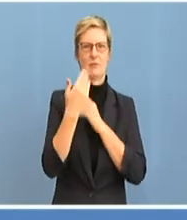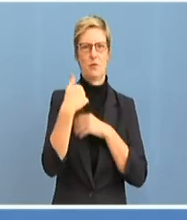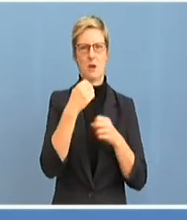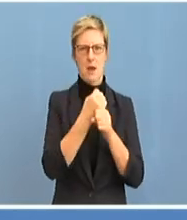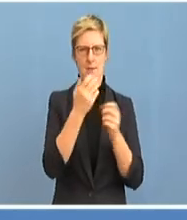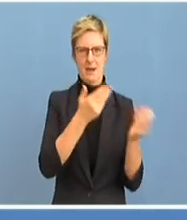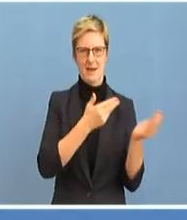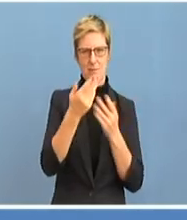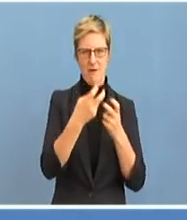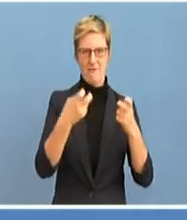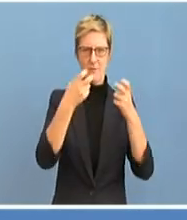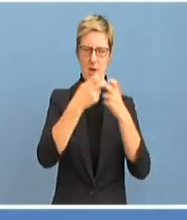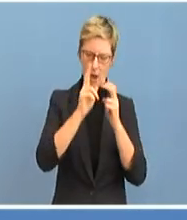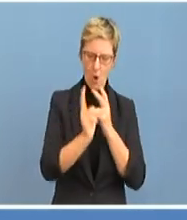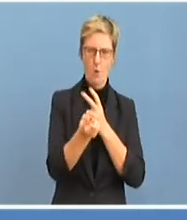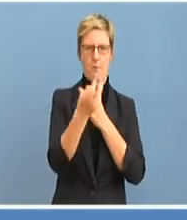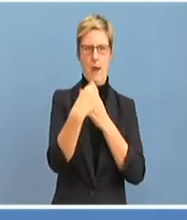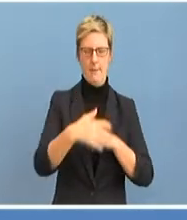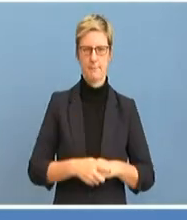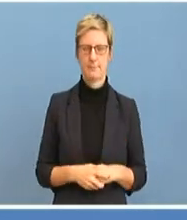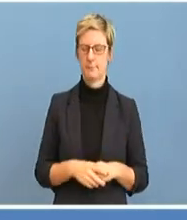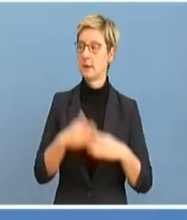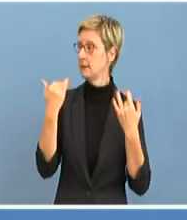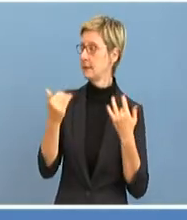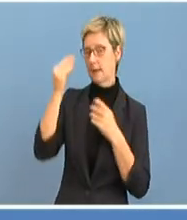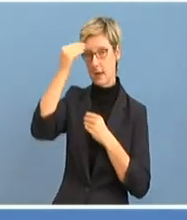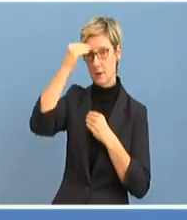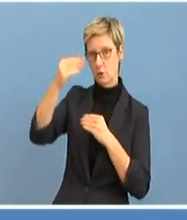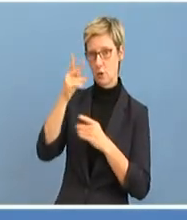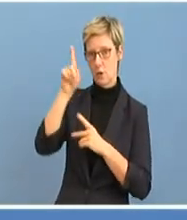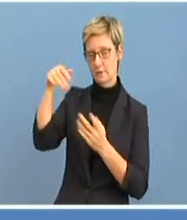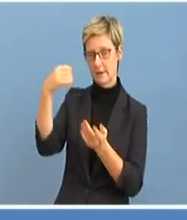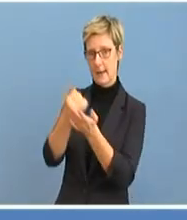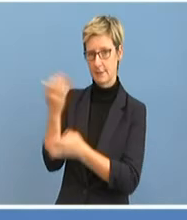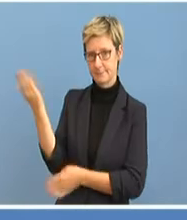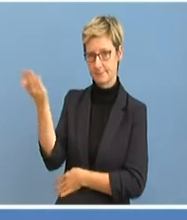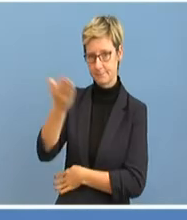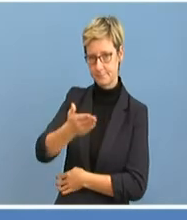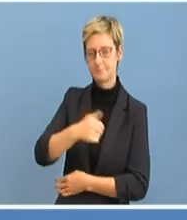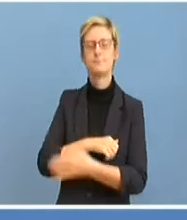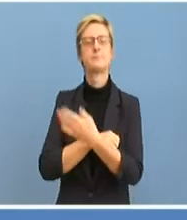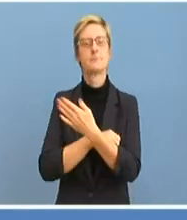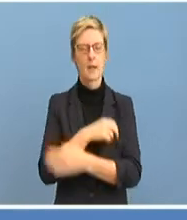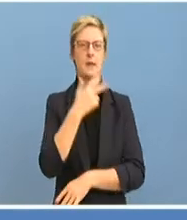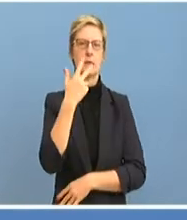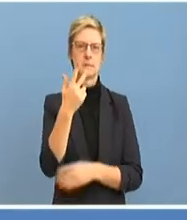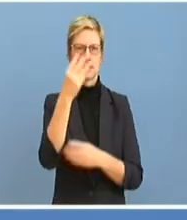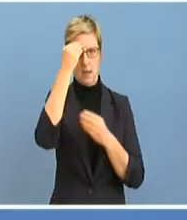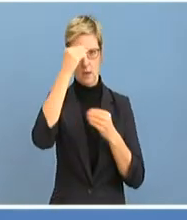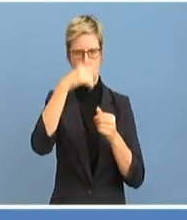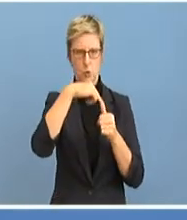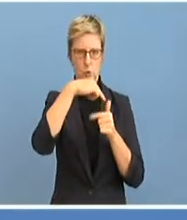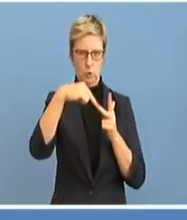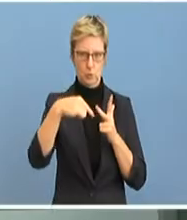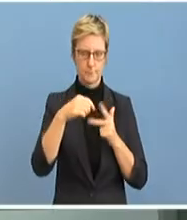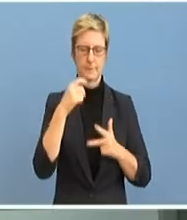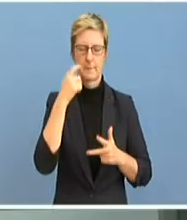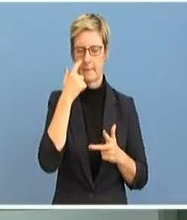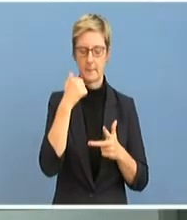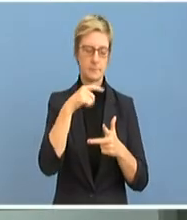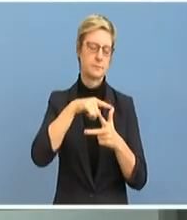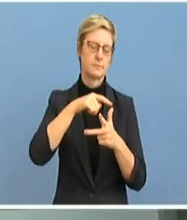teil. Das Auswärtige Amt, bitte schön. Ich habe Ihnen drei Ankündigungen zu machen. Eine ist eine